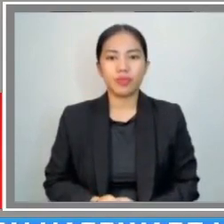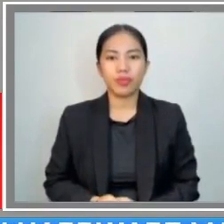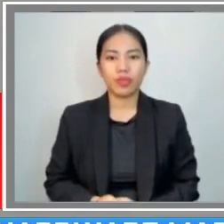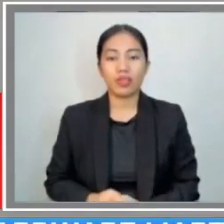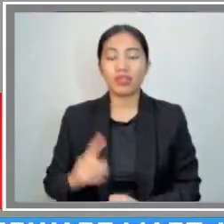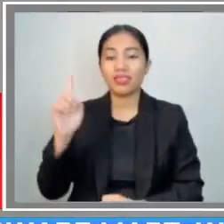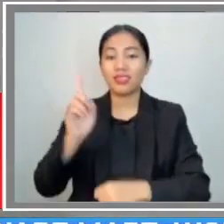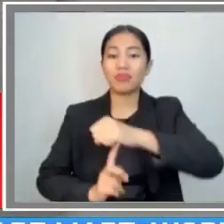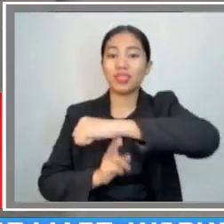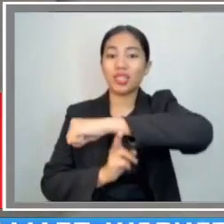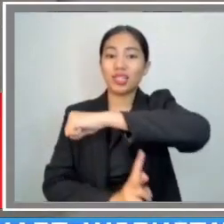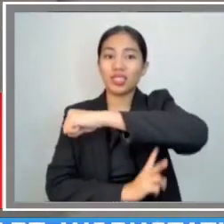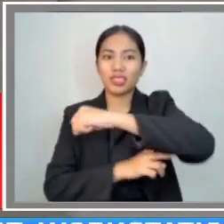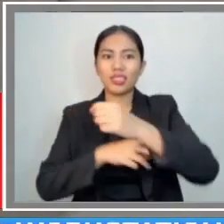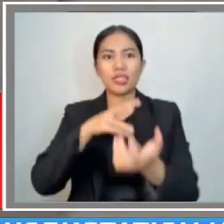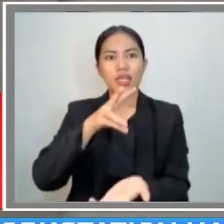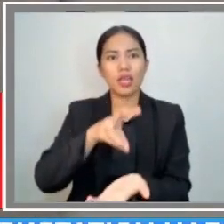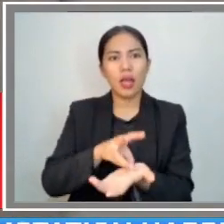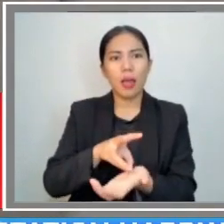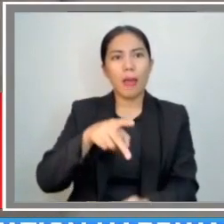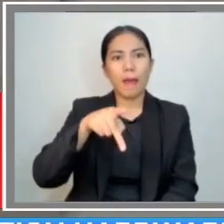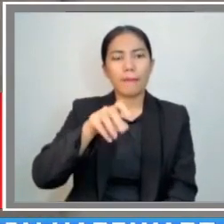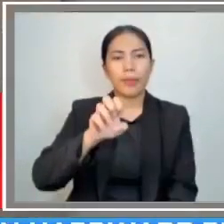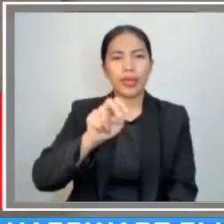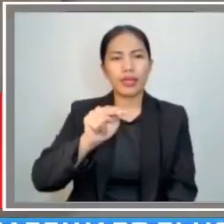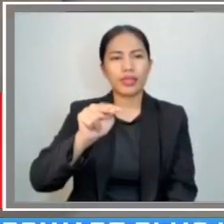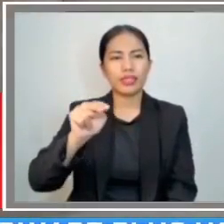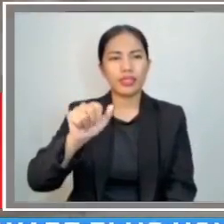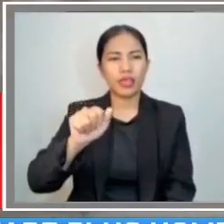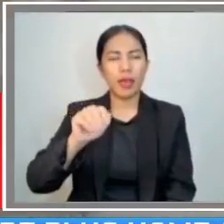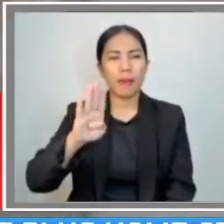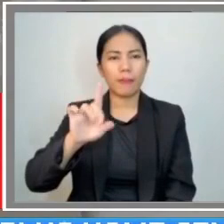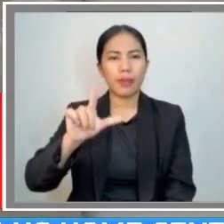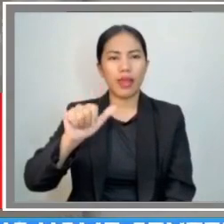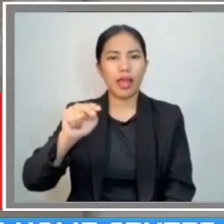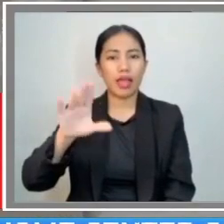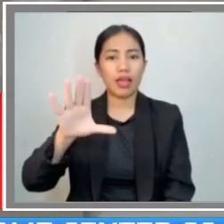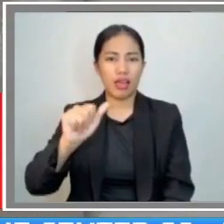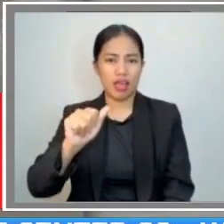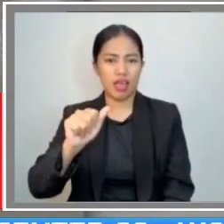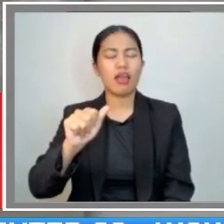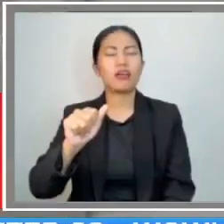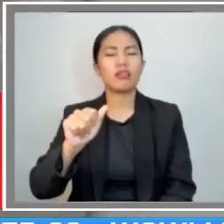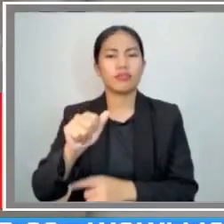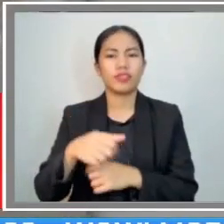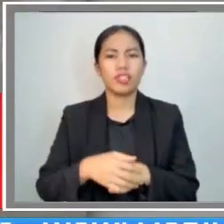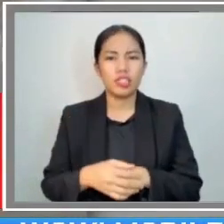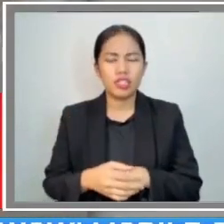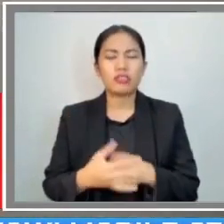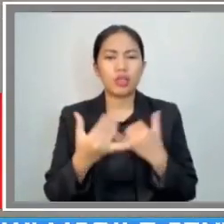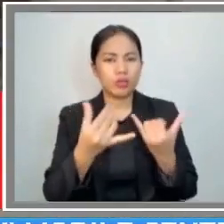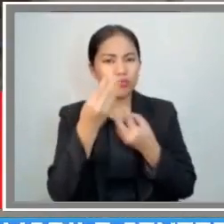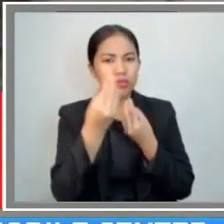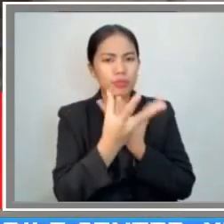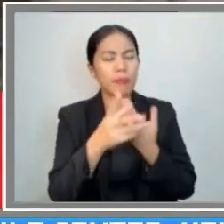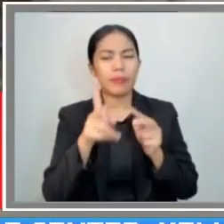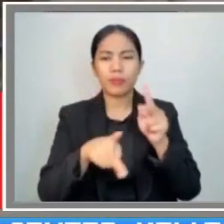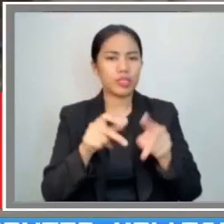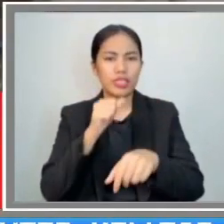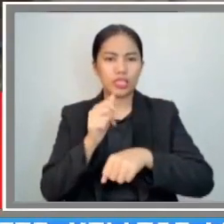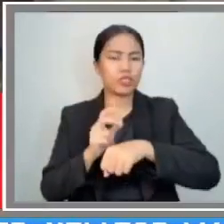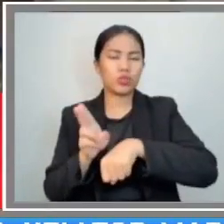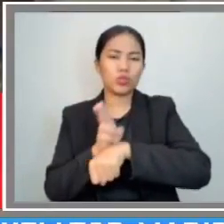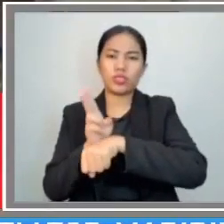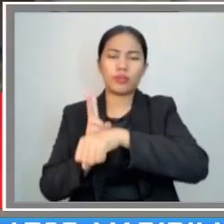Peña Blanca. Pinayuan ang mga residente na huwag nang tumawid o kung kinakailangan, sumakay na lang sa bangka.